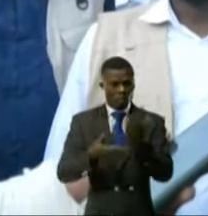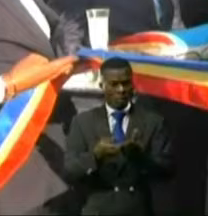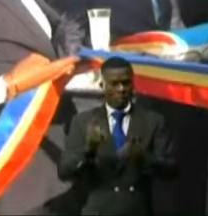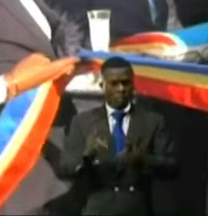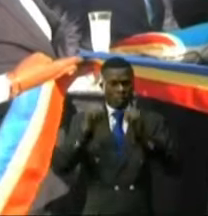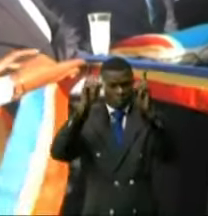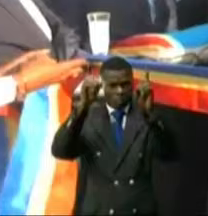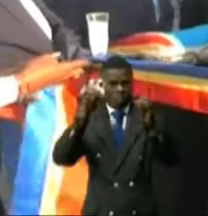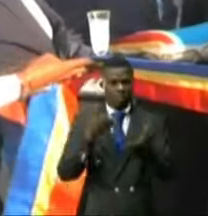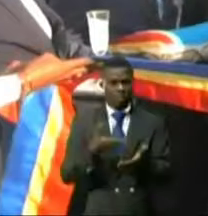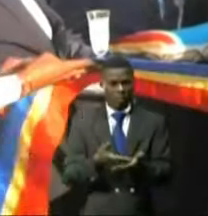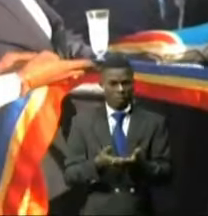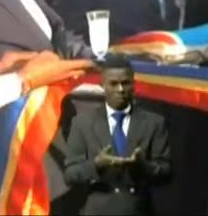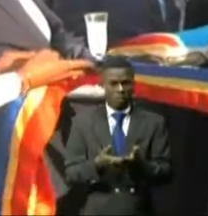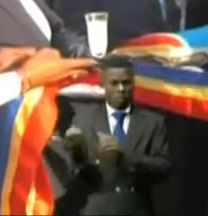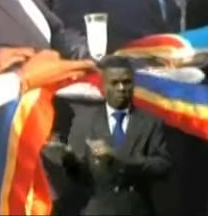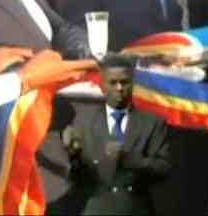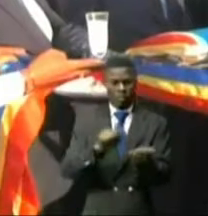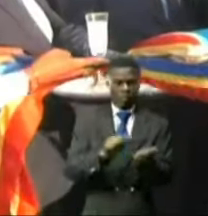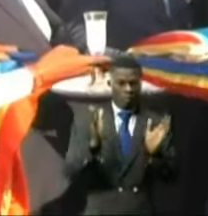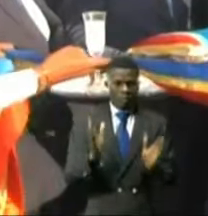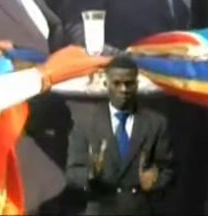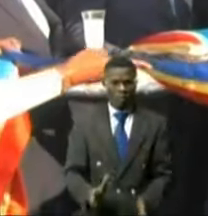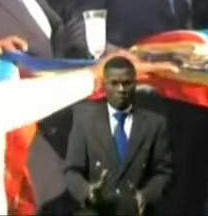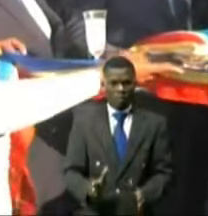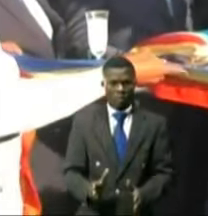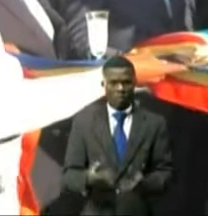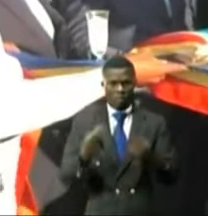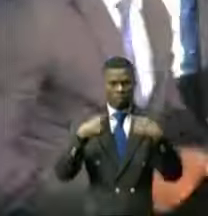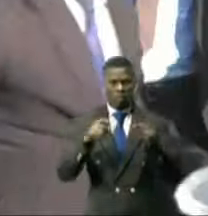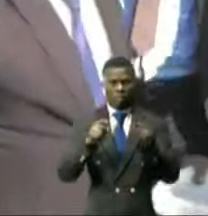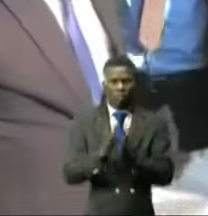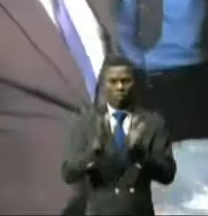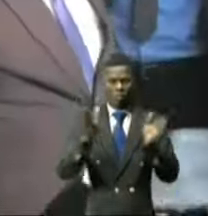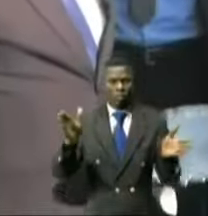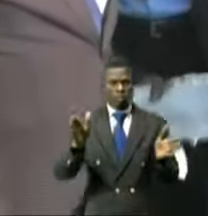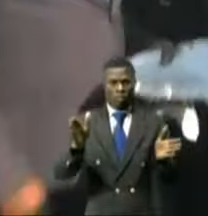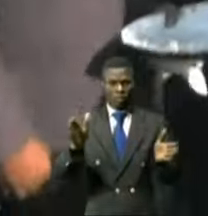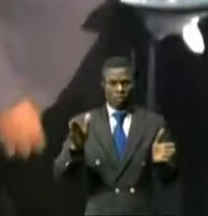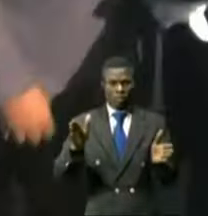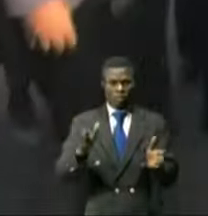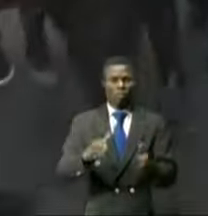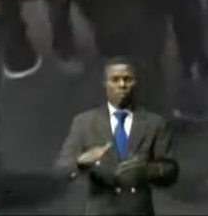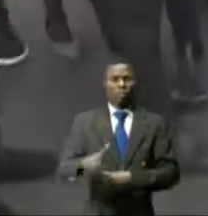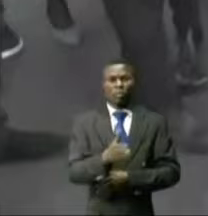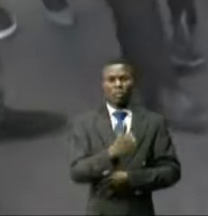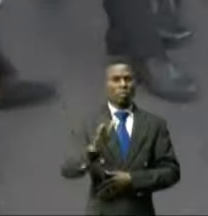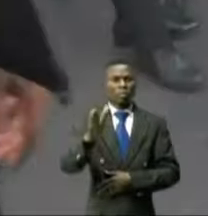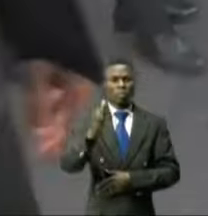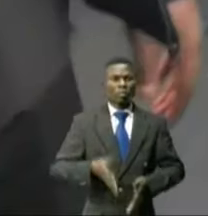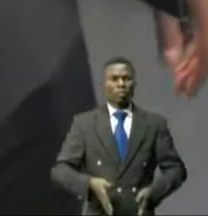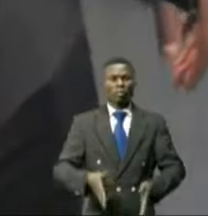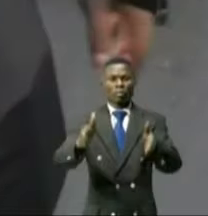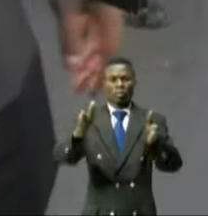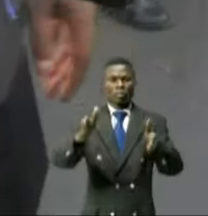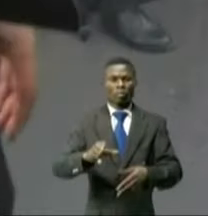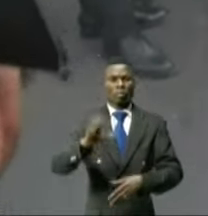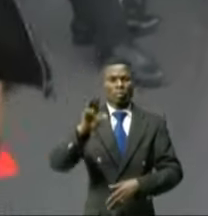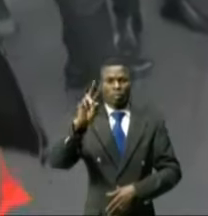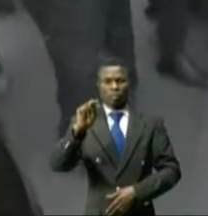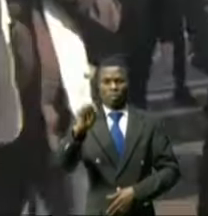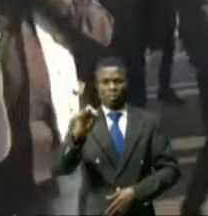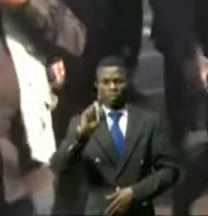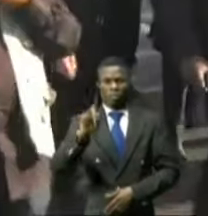grande performance. Les bâtisseurs qui ont coupé les rubans symboliques, officialisant ainsi la circulation sur cette route Nzolana